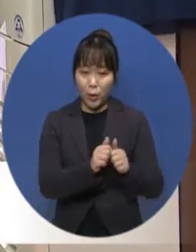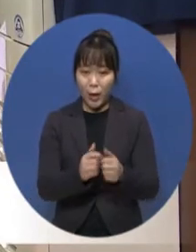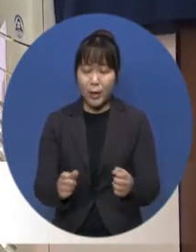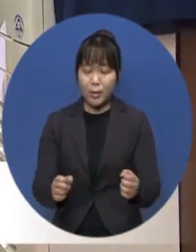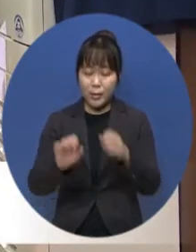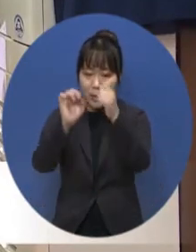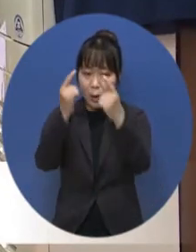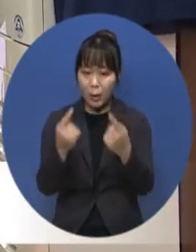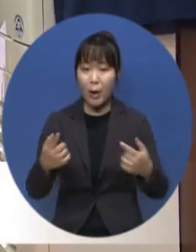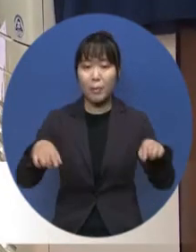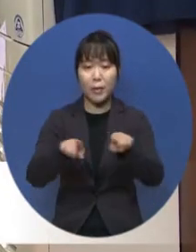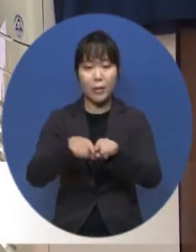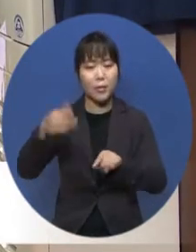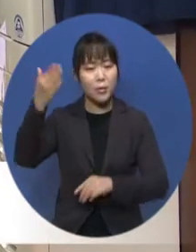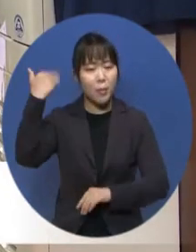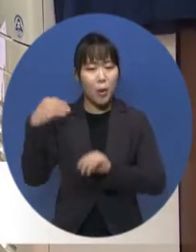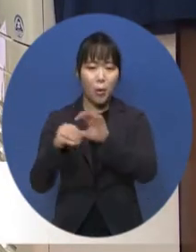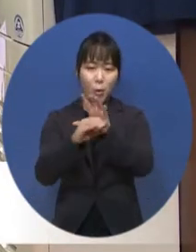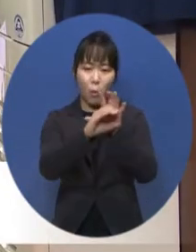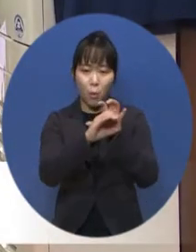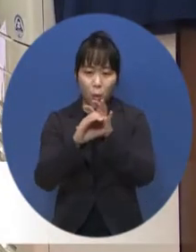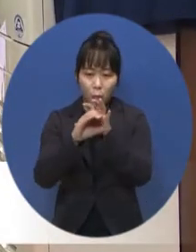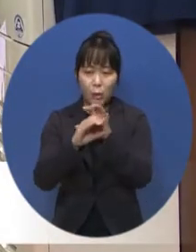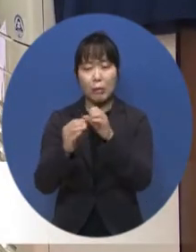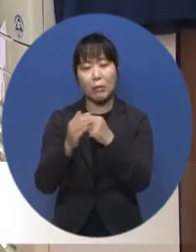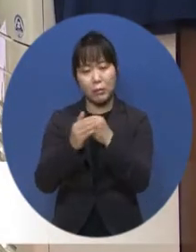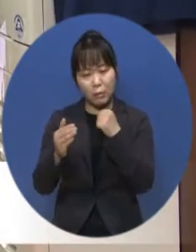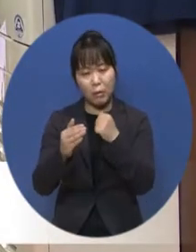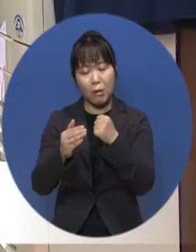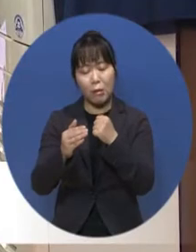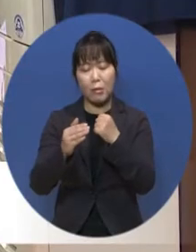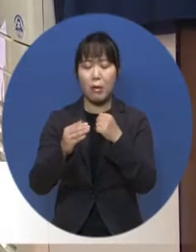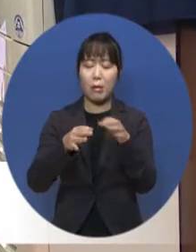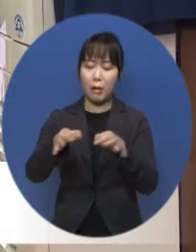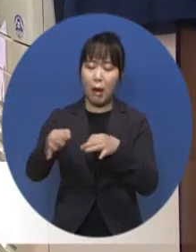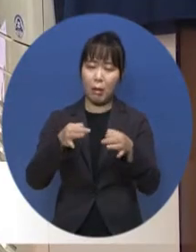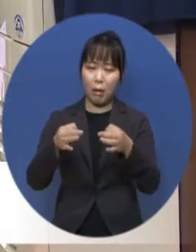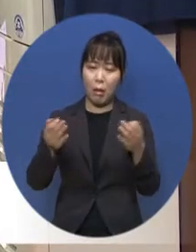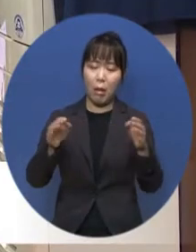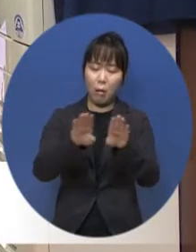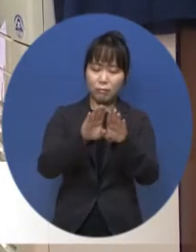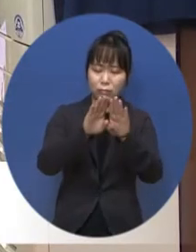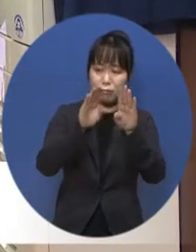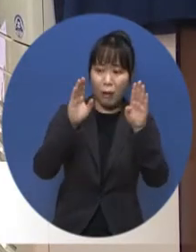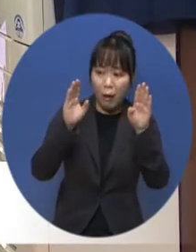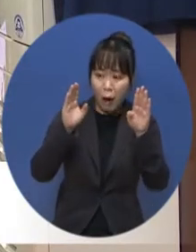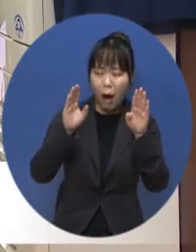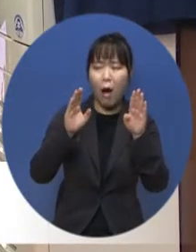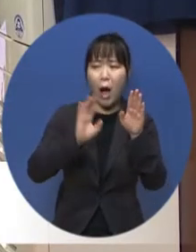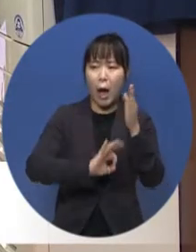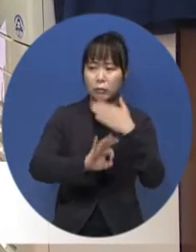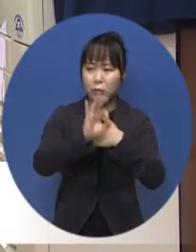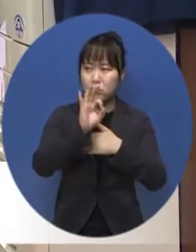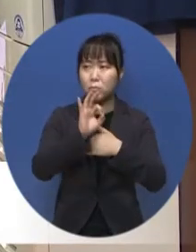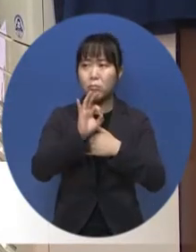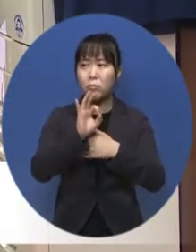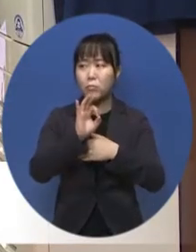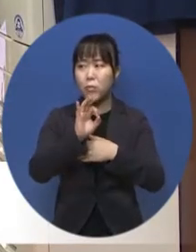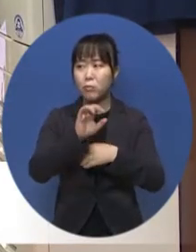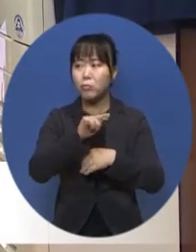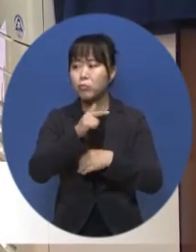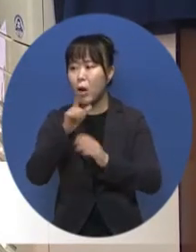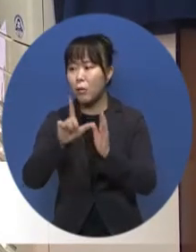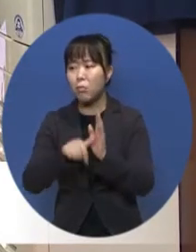하면서 지난 코로나로 인해 가지고 가게를 문을 열었다가도 진짜 아침에 나와서 저녁에 들어갈